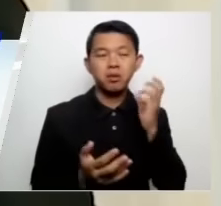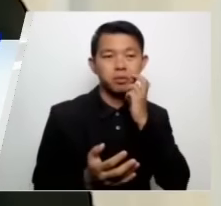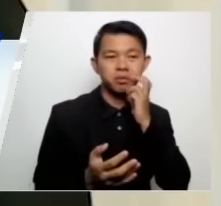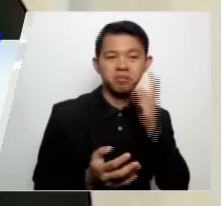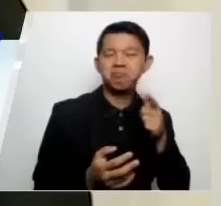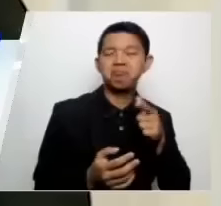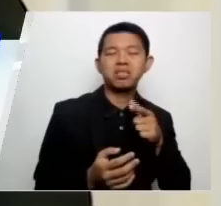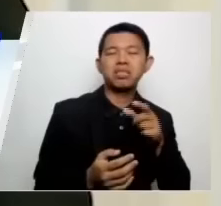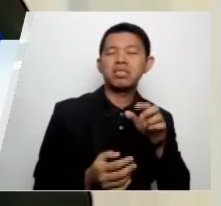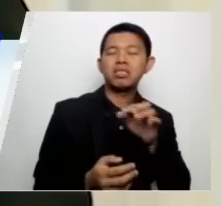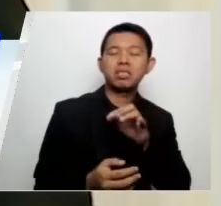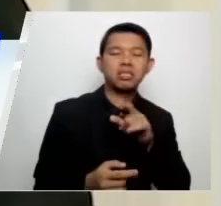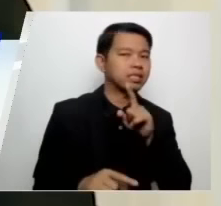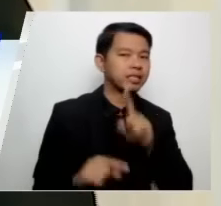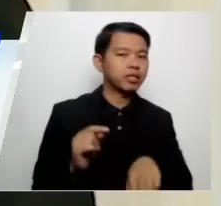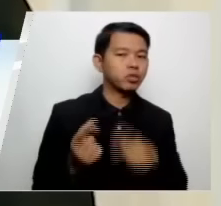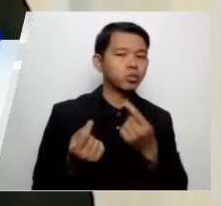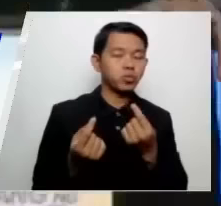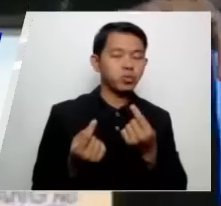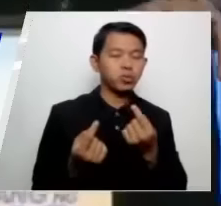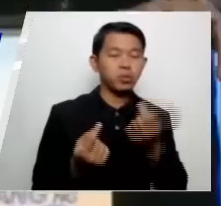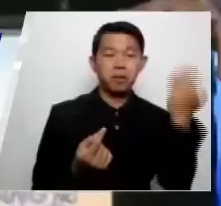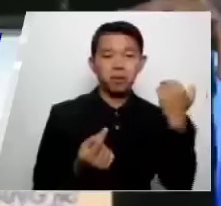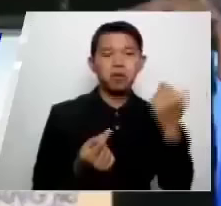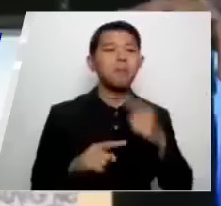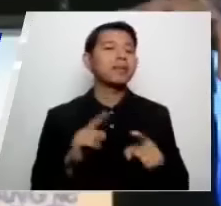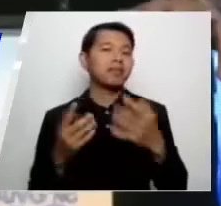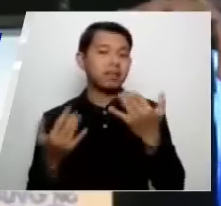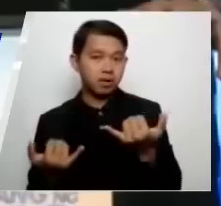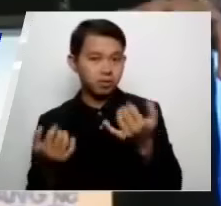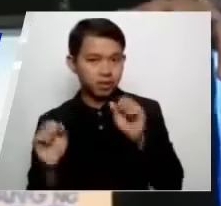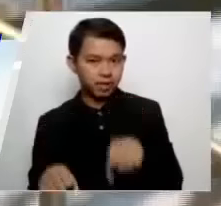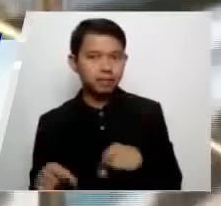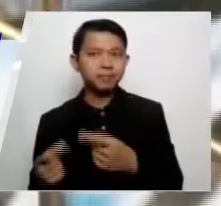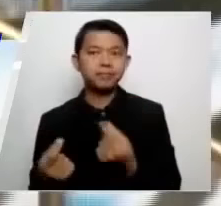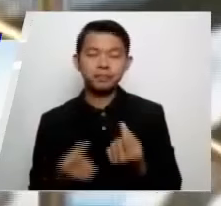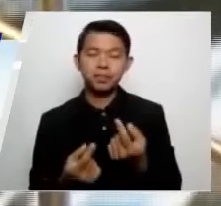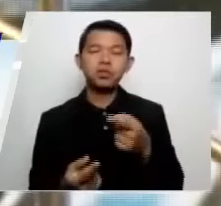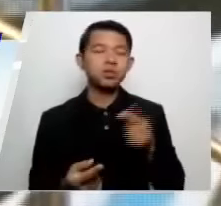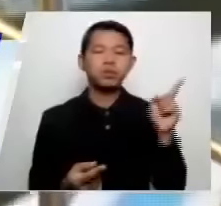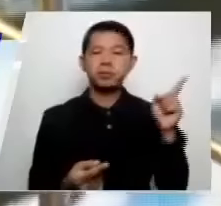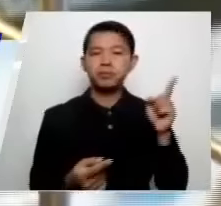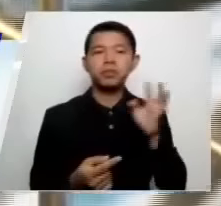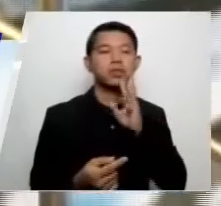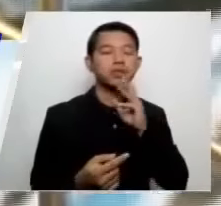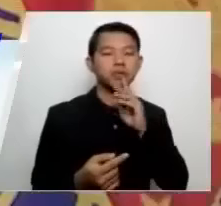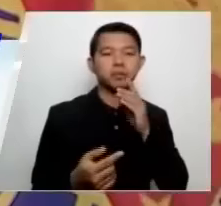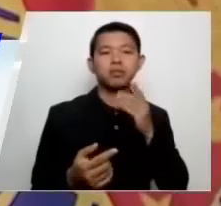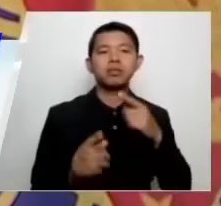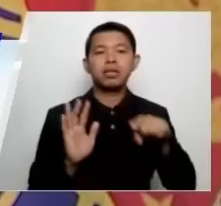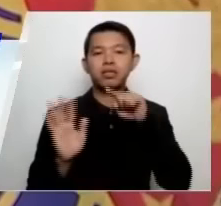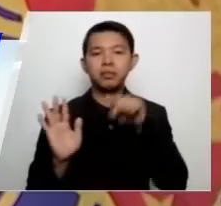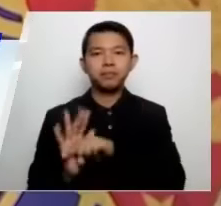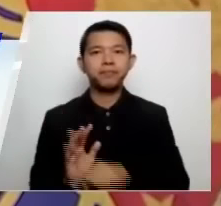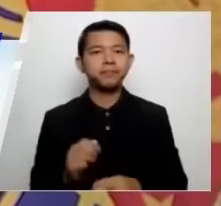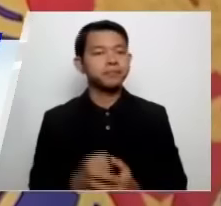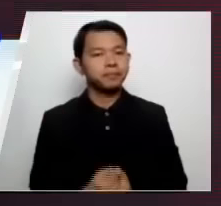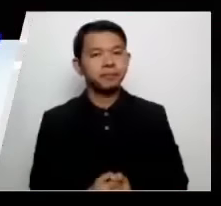baka mangyayari na ngayon, kaya baka sinisiraan niya. Nanawagan din si Romualdez sa mga Duterte na igalang ang